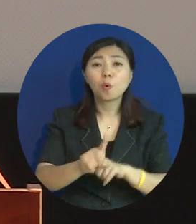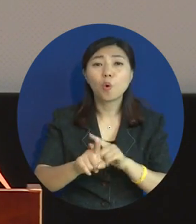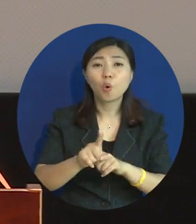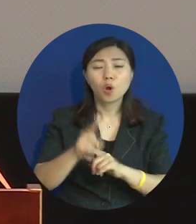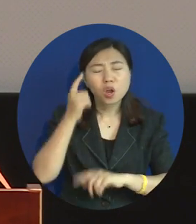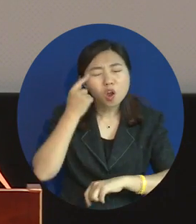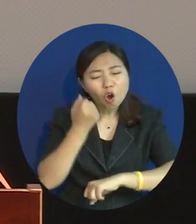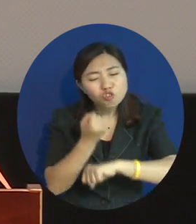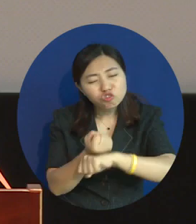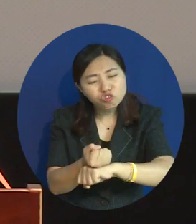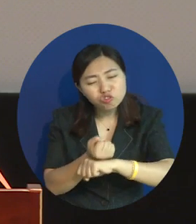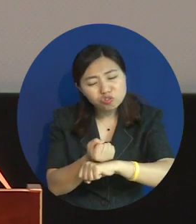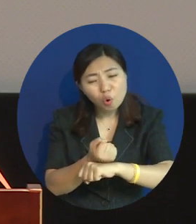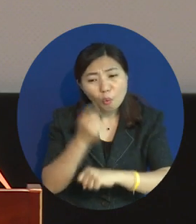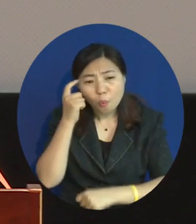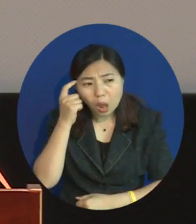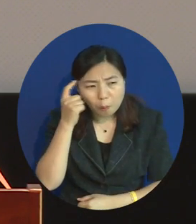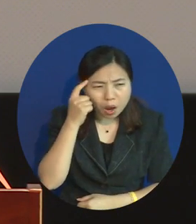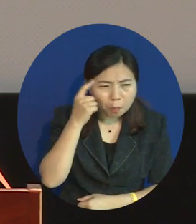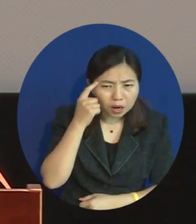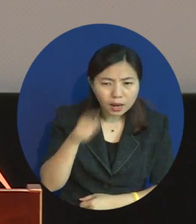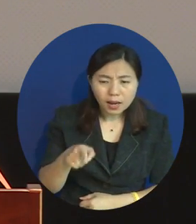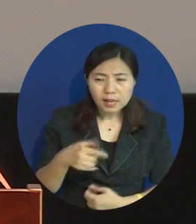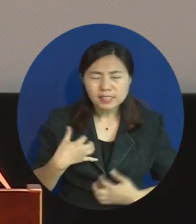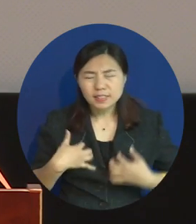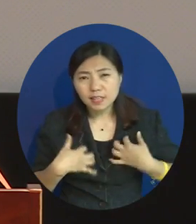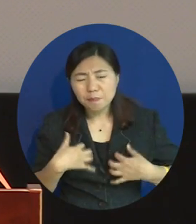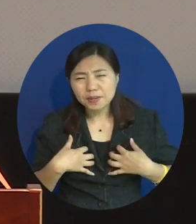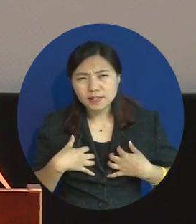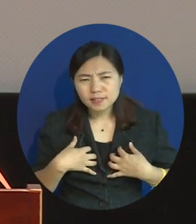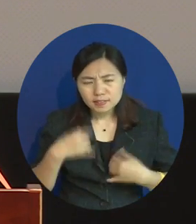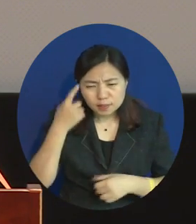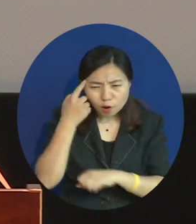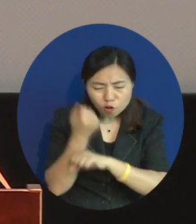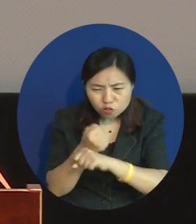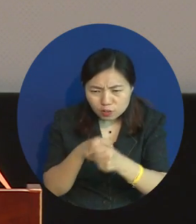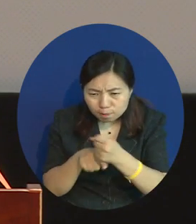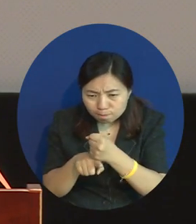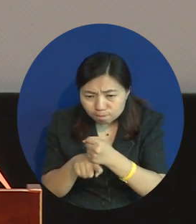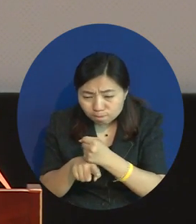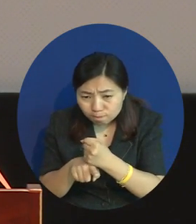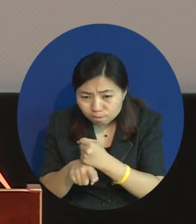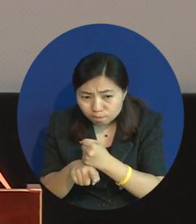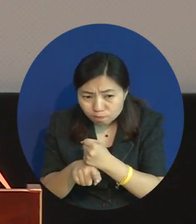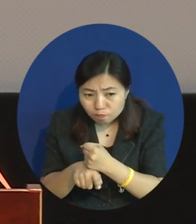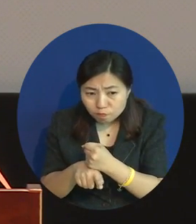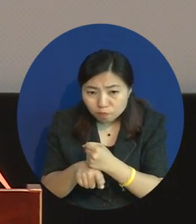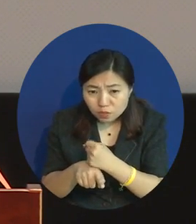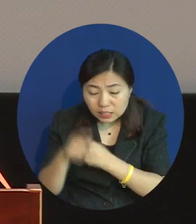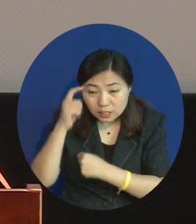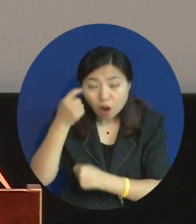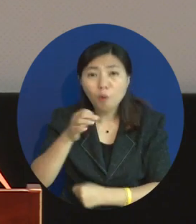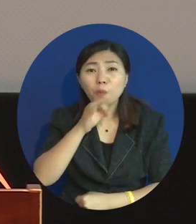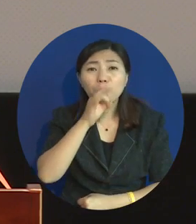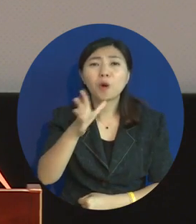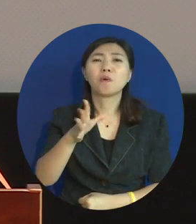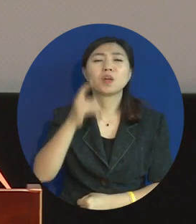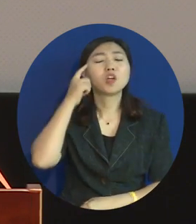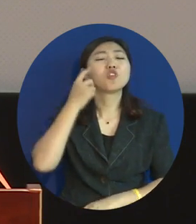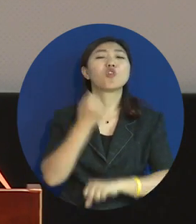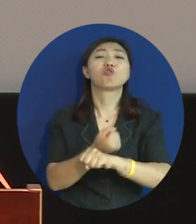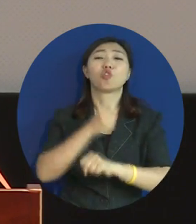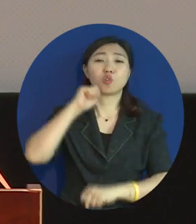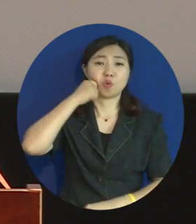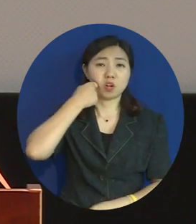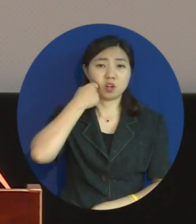연구잖아, 그지? 연구는 이게 뭐 이러지? 이게 재밌고 탐구하는 자세가 없으면 그건 연구는 안